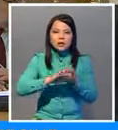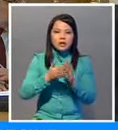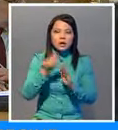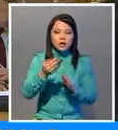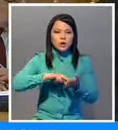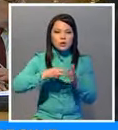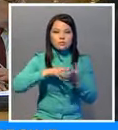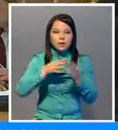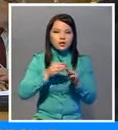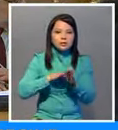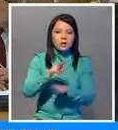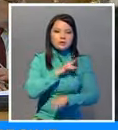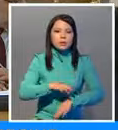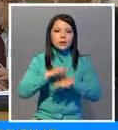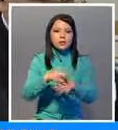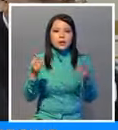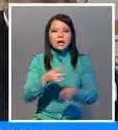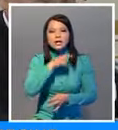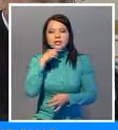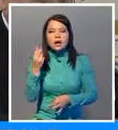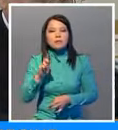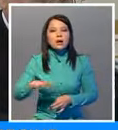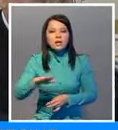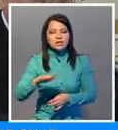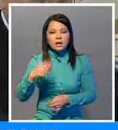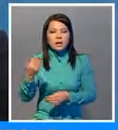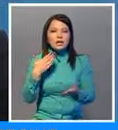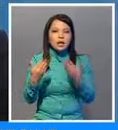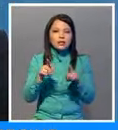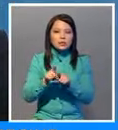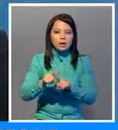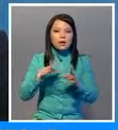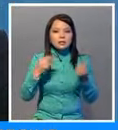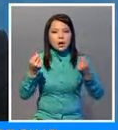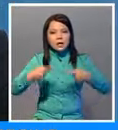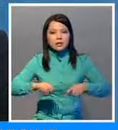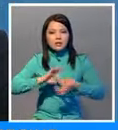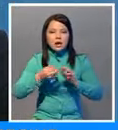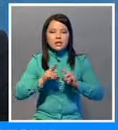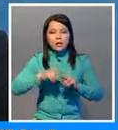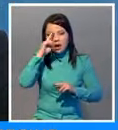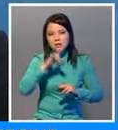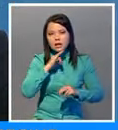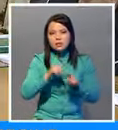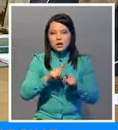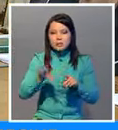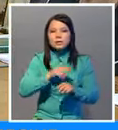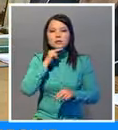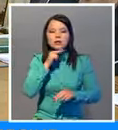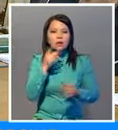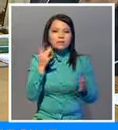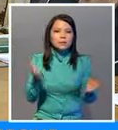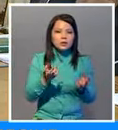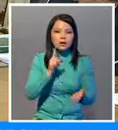асырылады. Нұрсұлтан Назарбаев Ресей мен батыс елдер арасындағы текетіреске байланысты дағдарыс жағдайында Қазақстан сақтық шараларын қабылдауға шешім